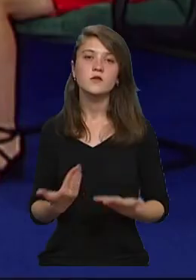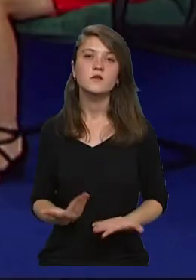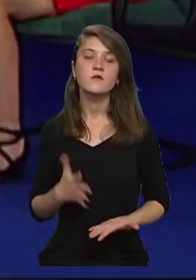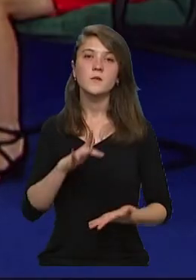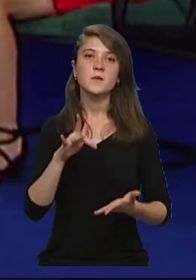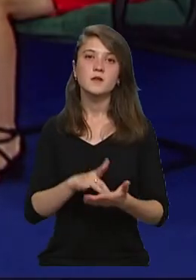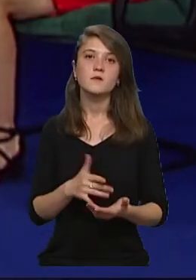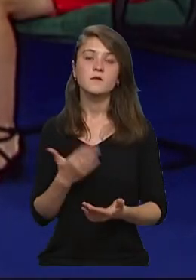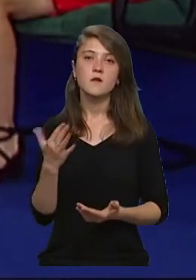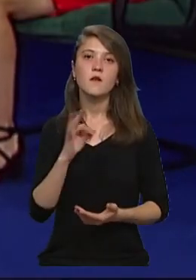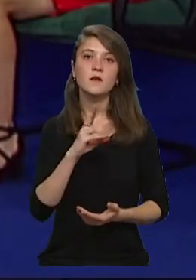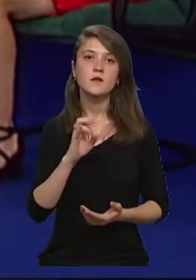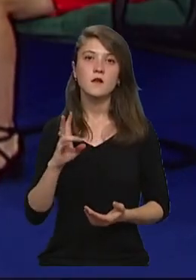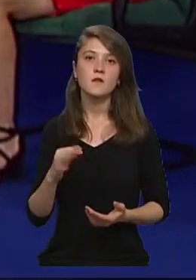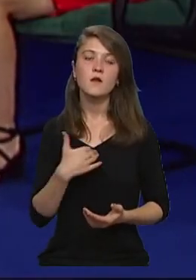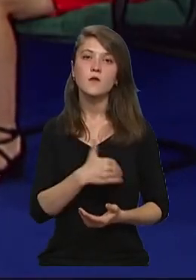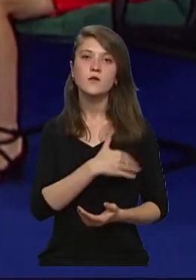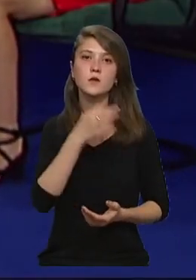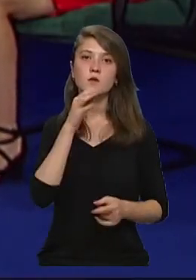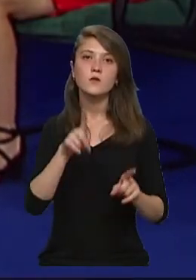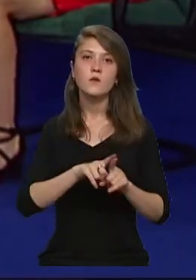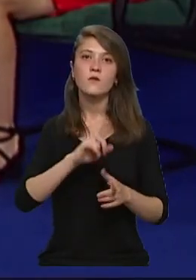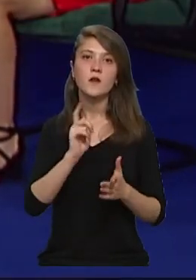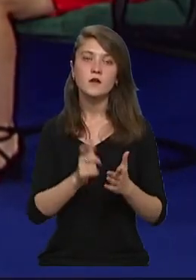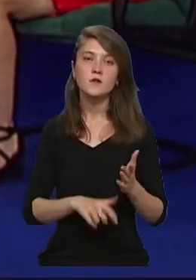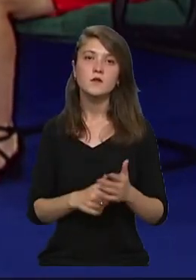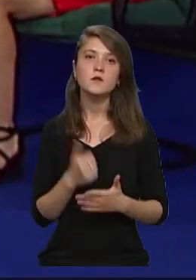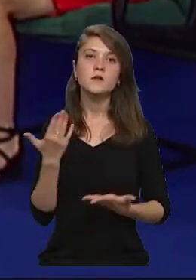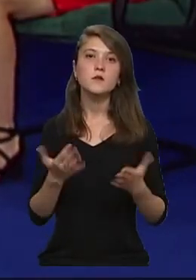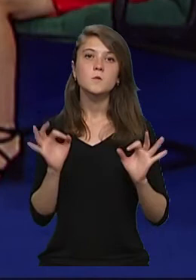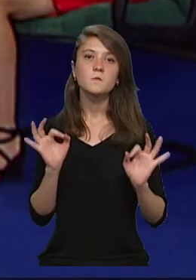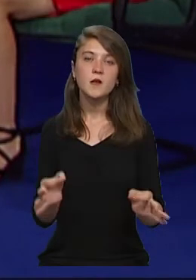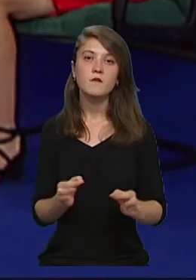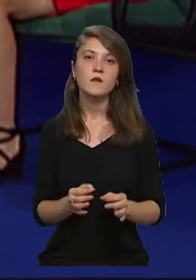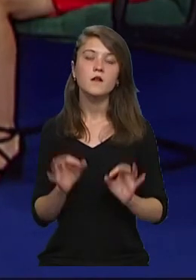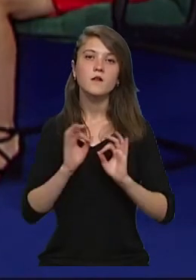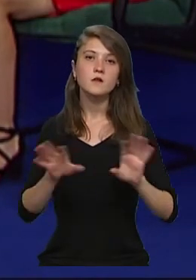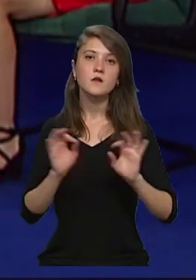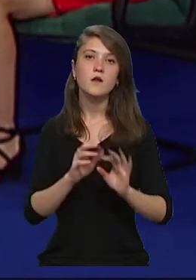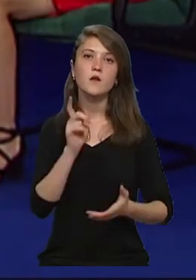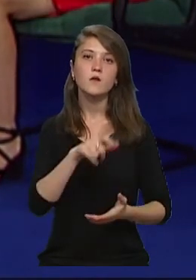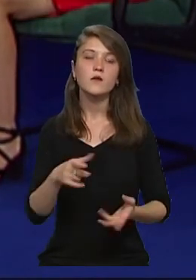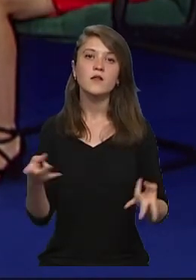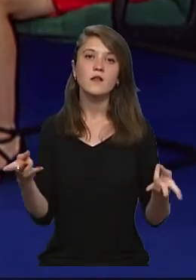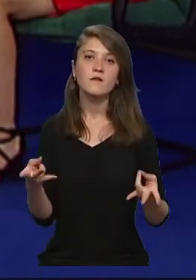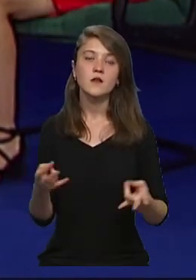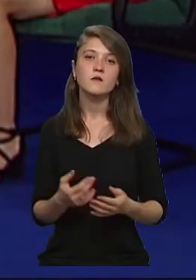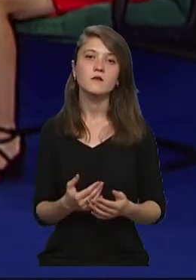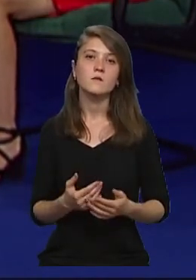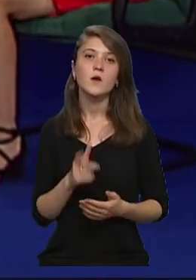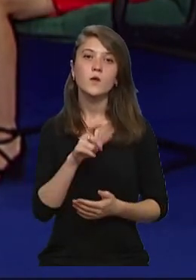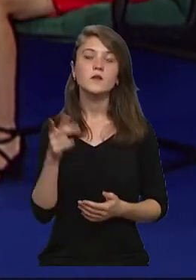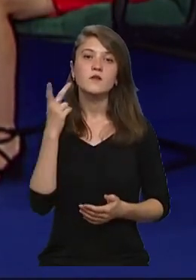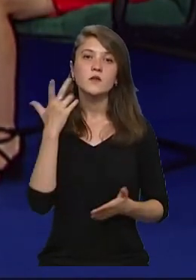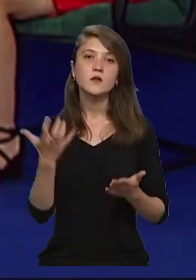Дякую. Пані Оксана? Я хочу сказати такою фразою, що якщо правильно розказати людям навіщо, вони завжди